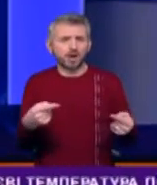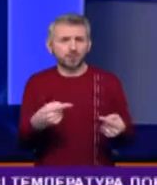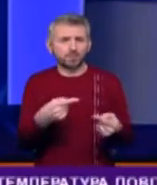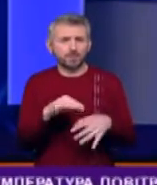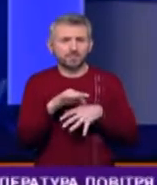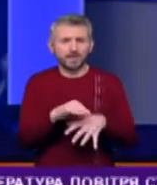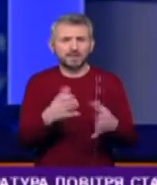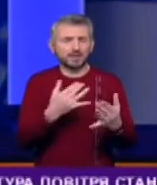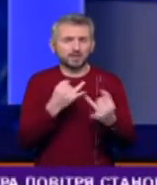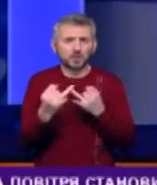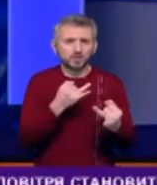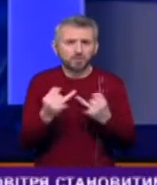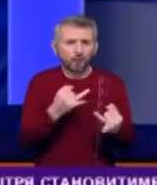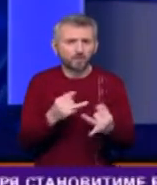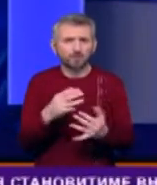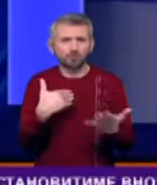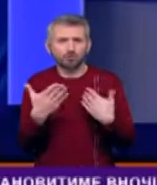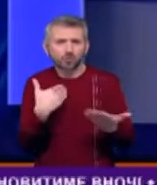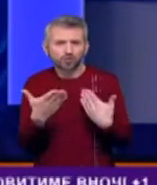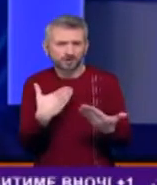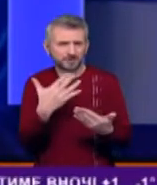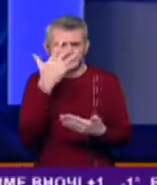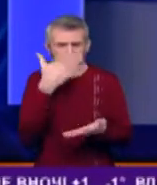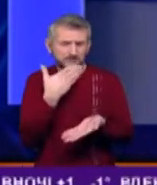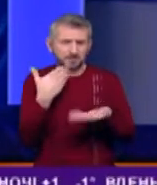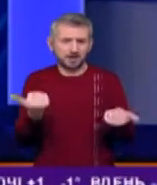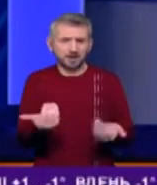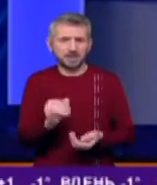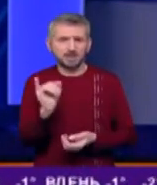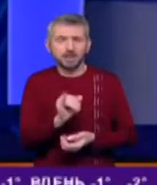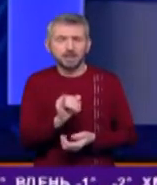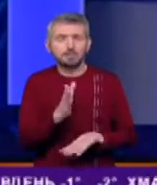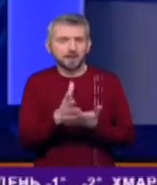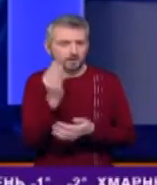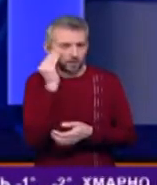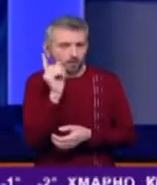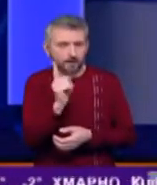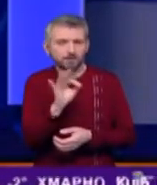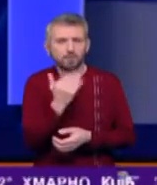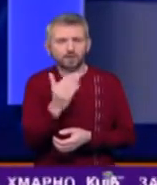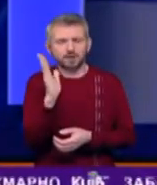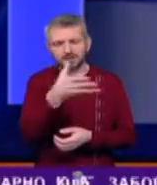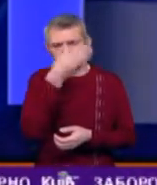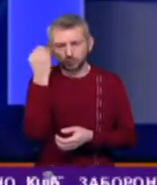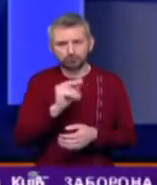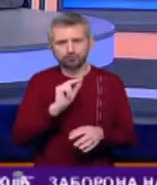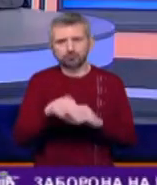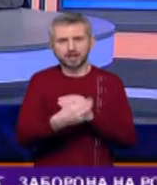інші розмови, стосунки, мабуть, не варто. І майте на увазі, про вас забудуть